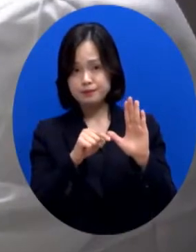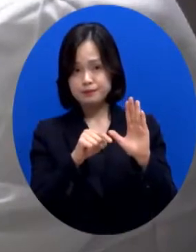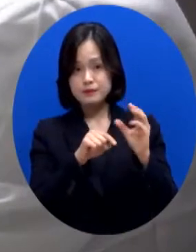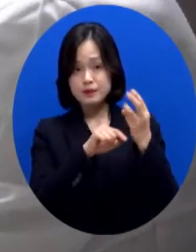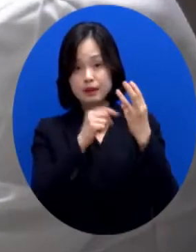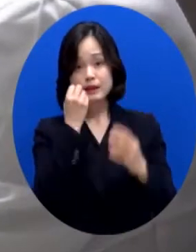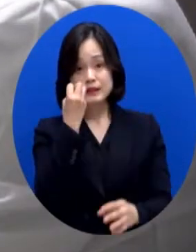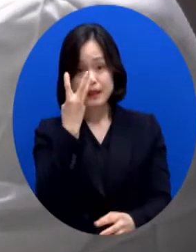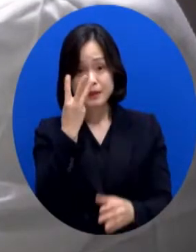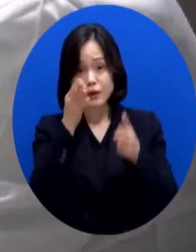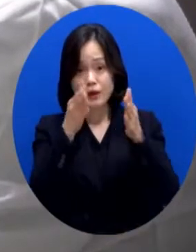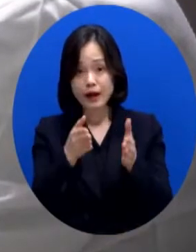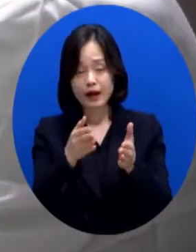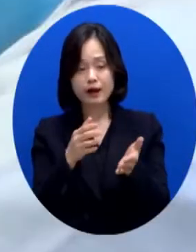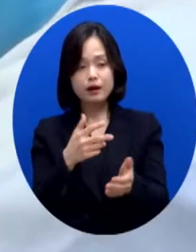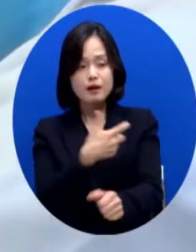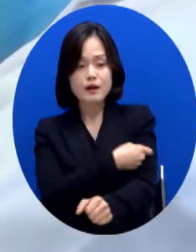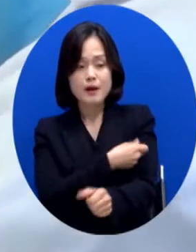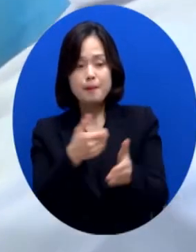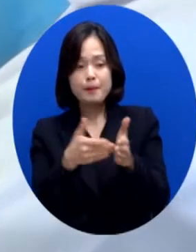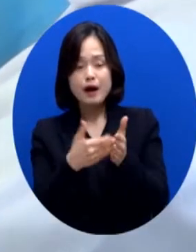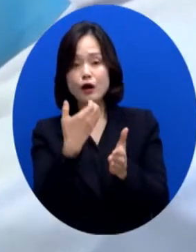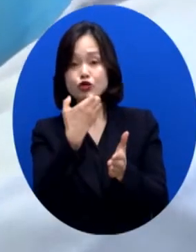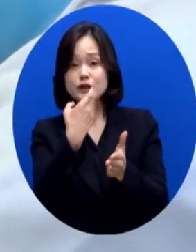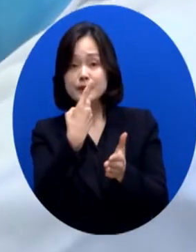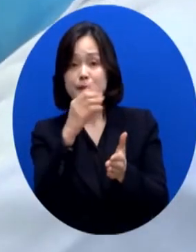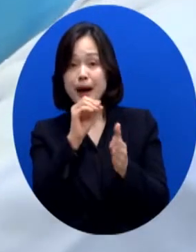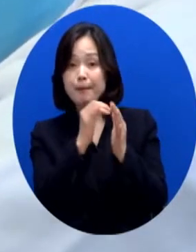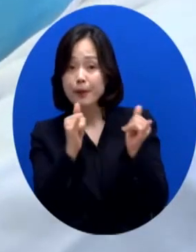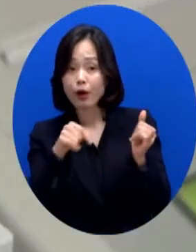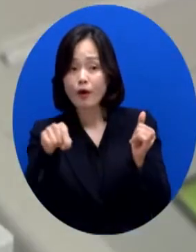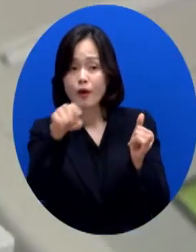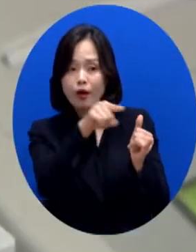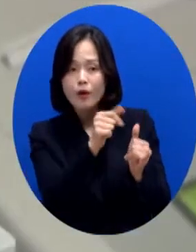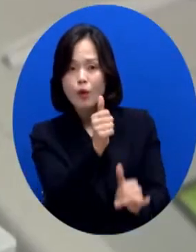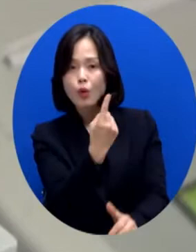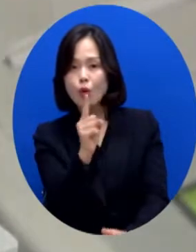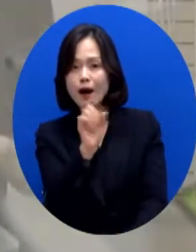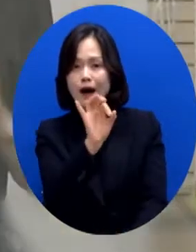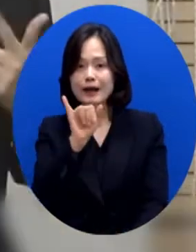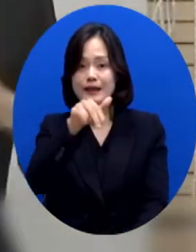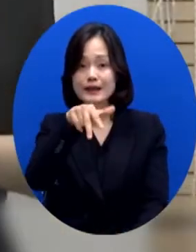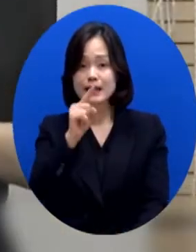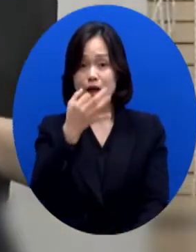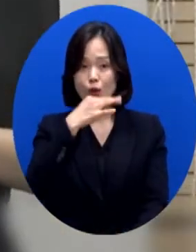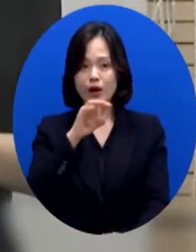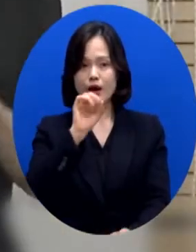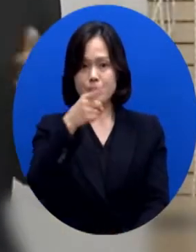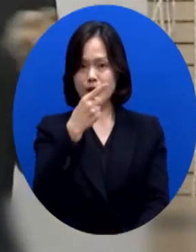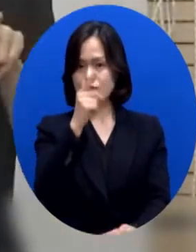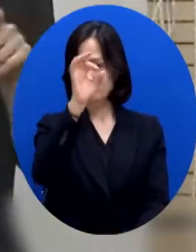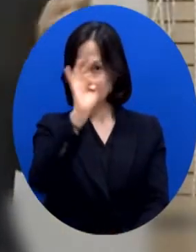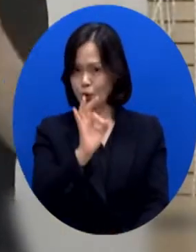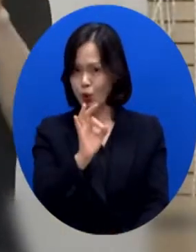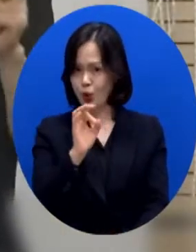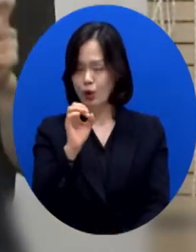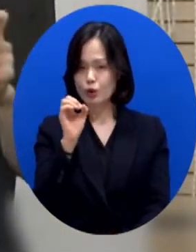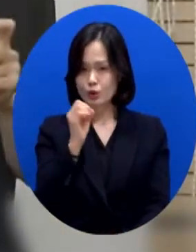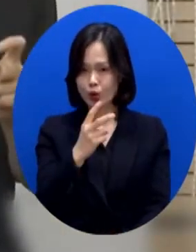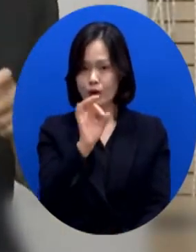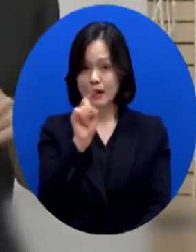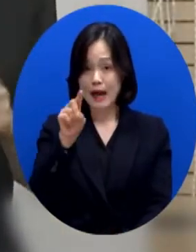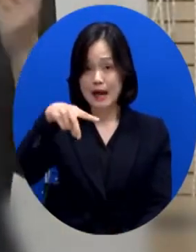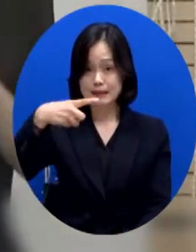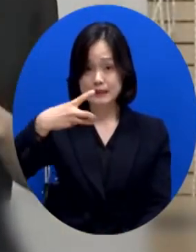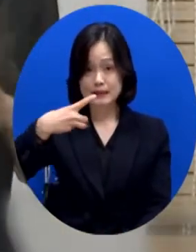대상자 약 90 1만 명을 대상으로 조사한 결과 화이자 백신은 100% 아스트라제네카 백신은 92.2% 의